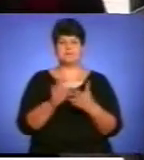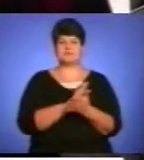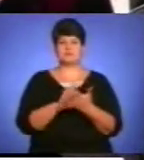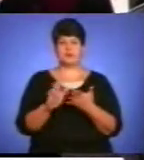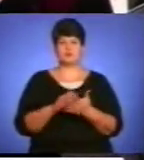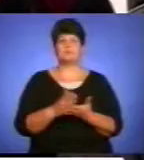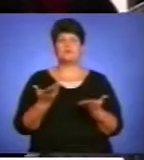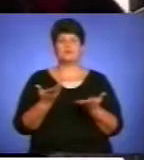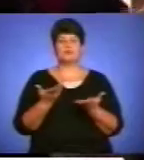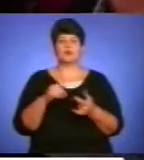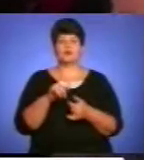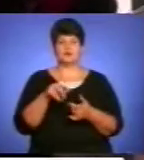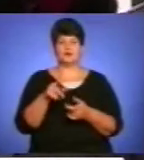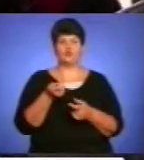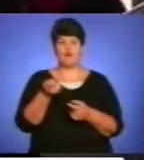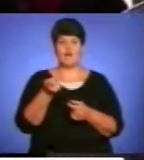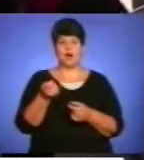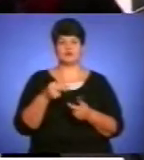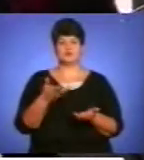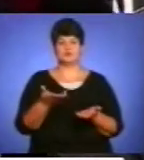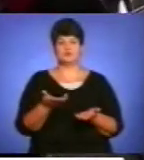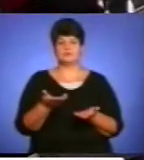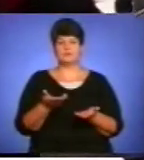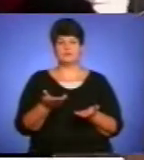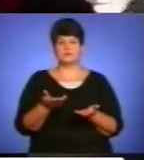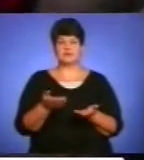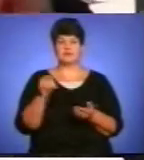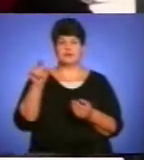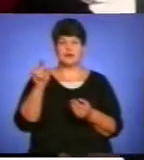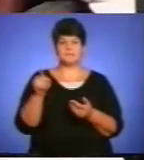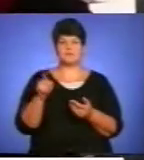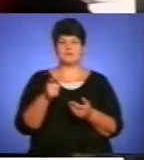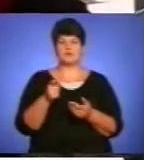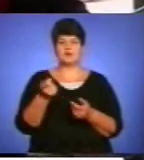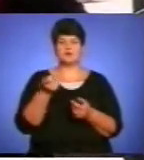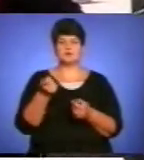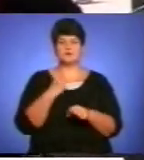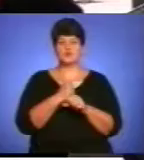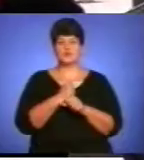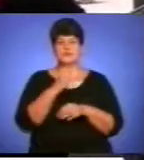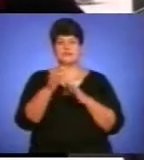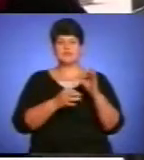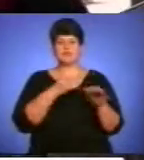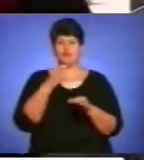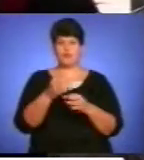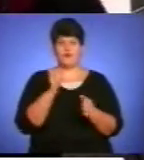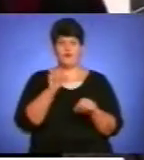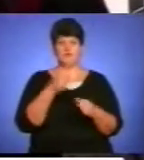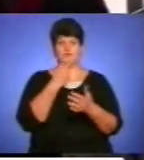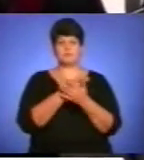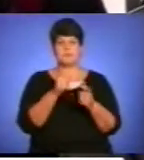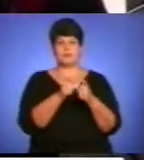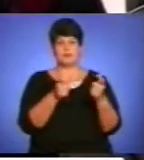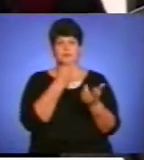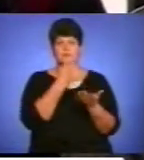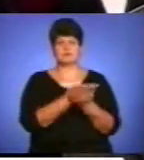берете цей білет? Куди йдете? касу йду. В касу. Там, де каса працює добово. О, я маю білет, вам можу показати зараз.